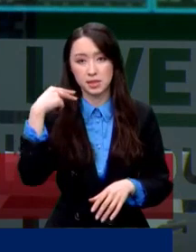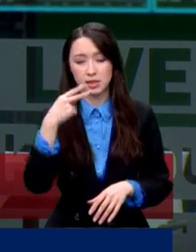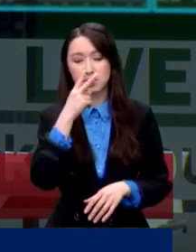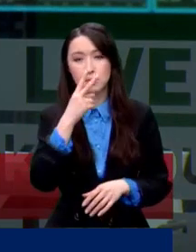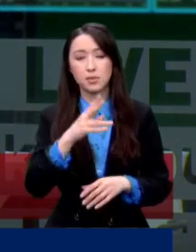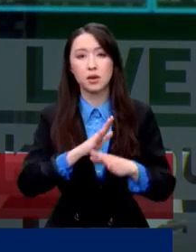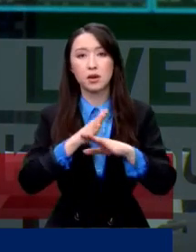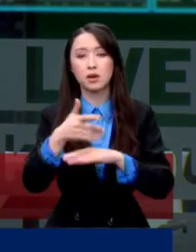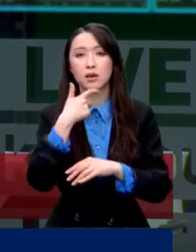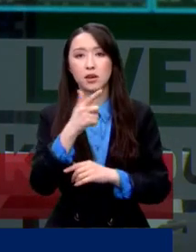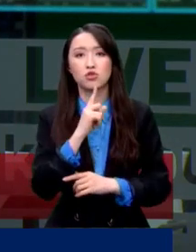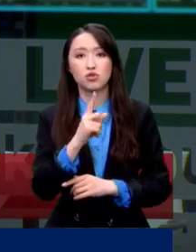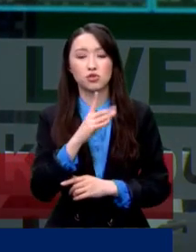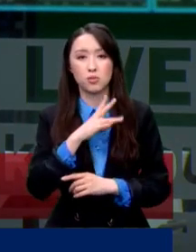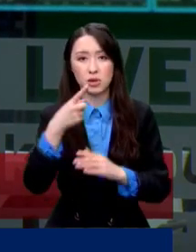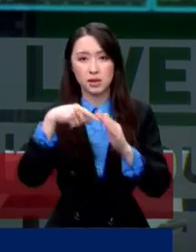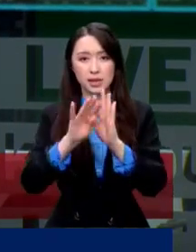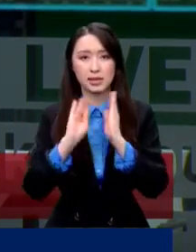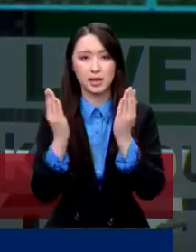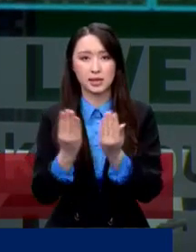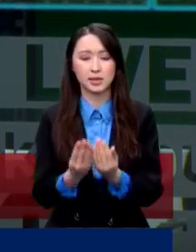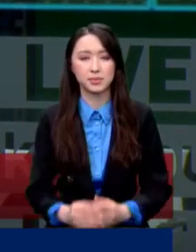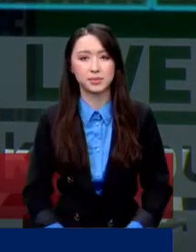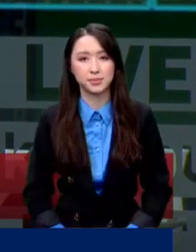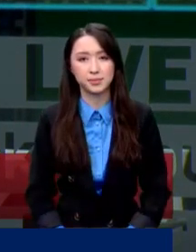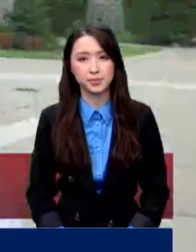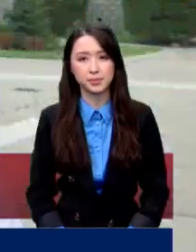Муталипов побывал на ранее самом закрытом объекте мегаполиса.